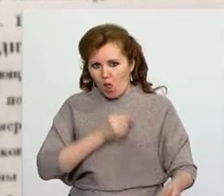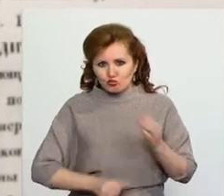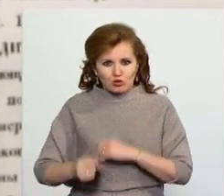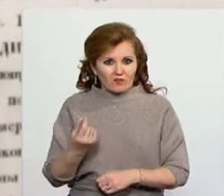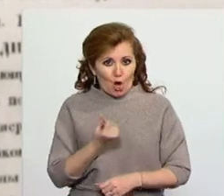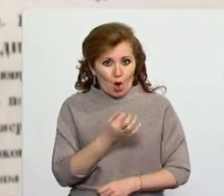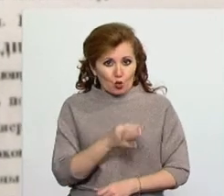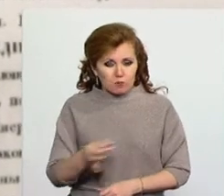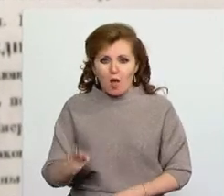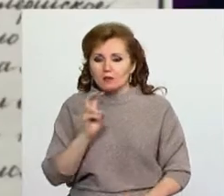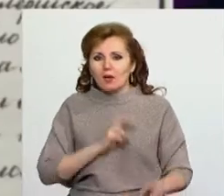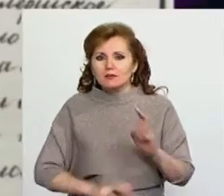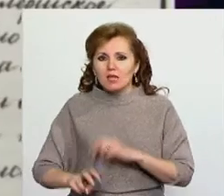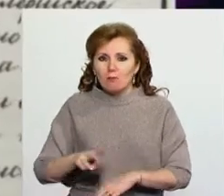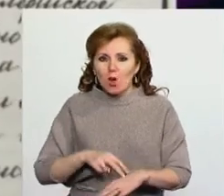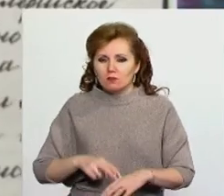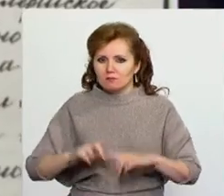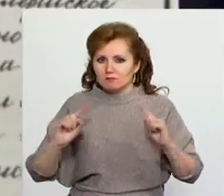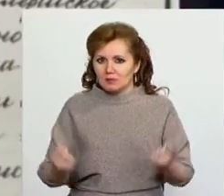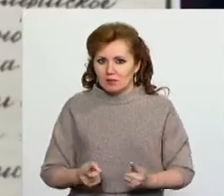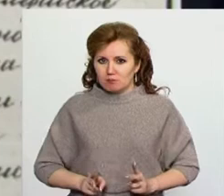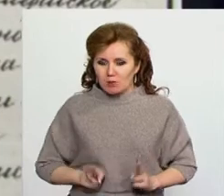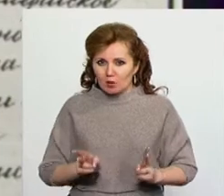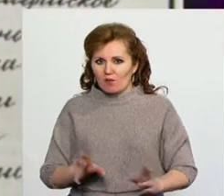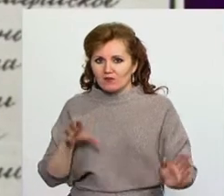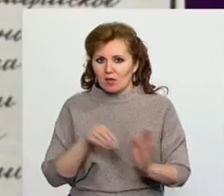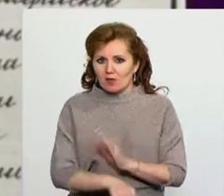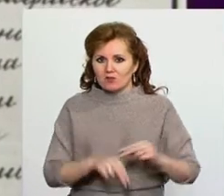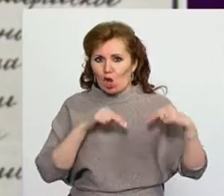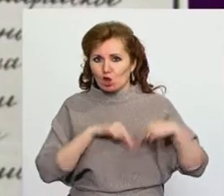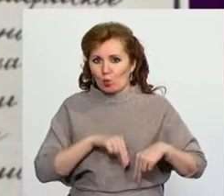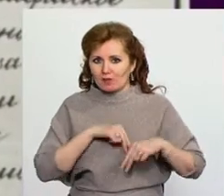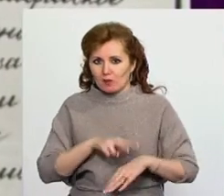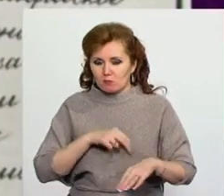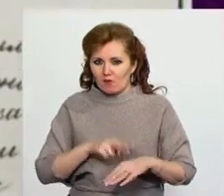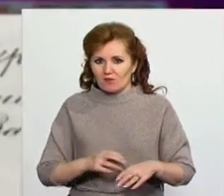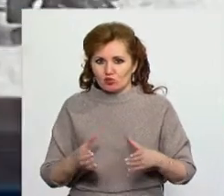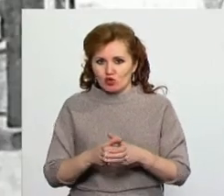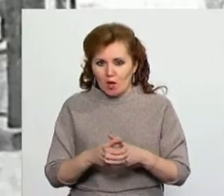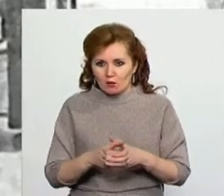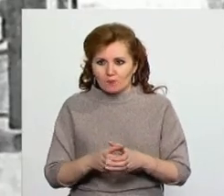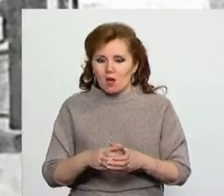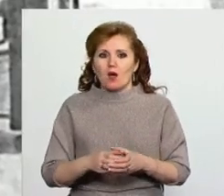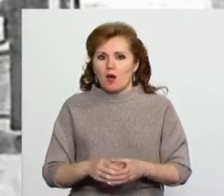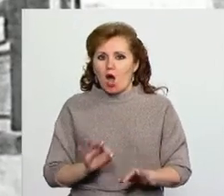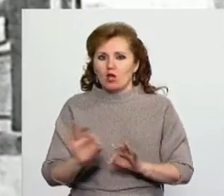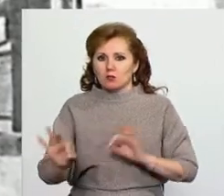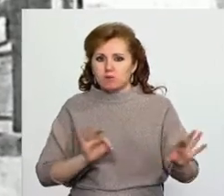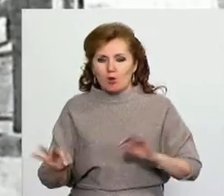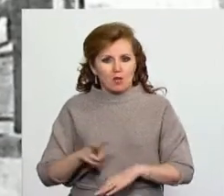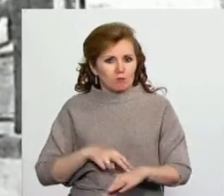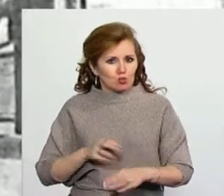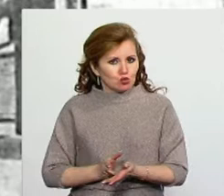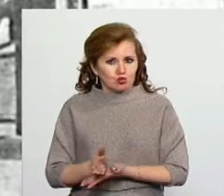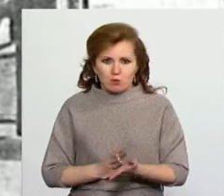искала полиция! Разоблачили банду, внедрив сотрудников шайку. Кстати, отбор на полицейскую службу был строгий, и